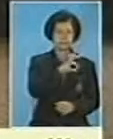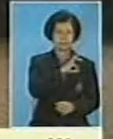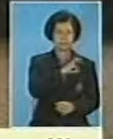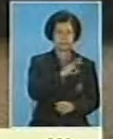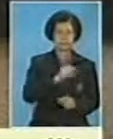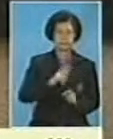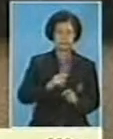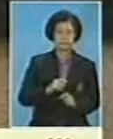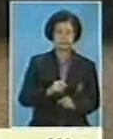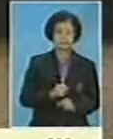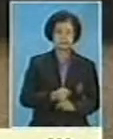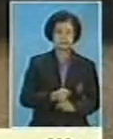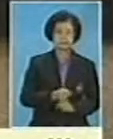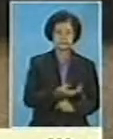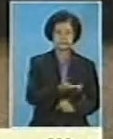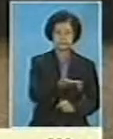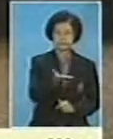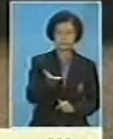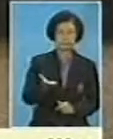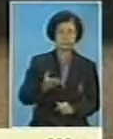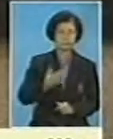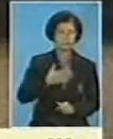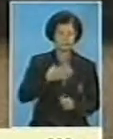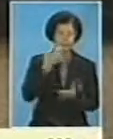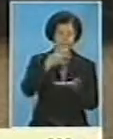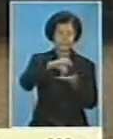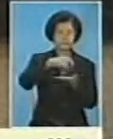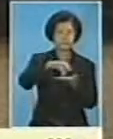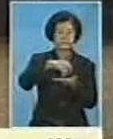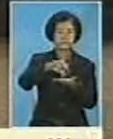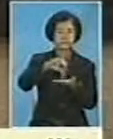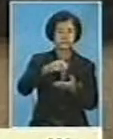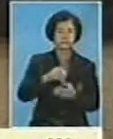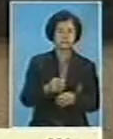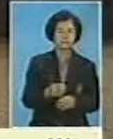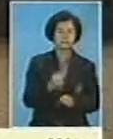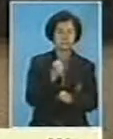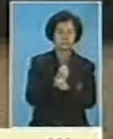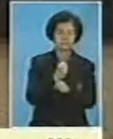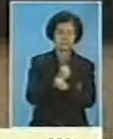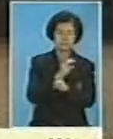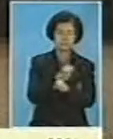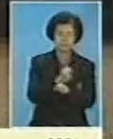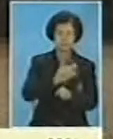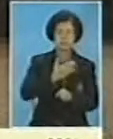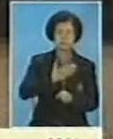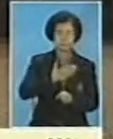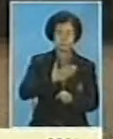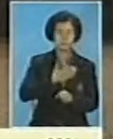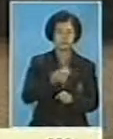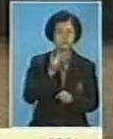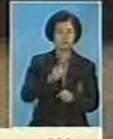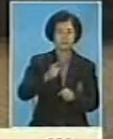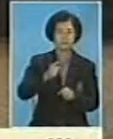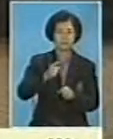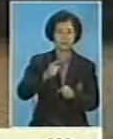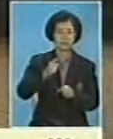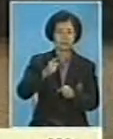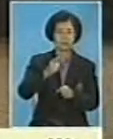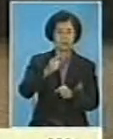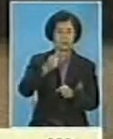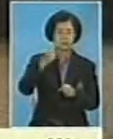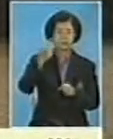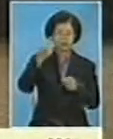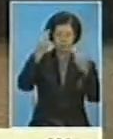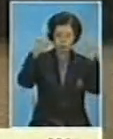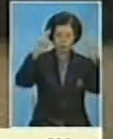กที่เคารพครับผมอยากกราบเรียนว่าการทำหน้าที่ของผมในฐานะที่เป็นรัฐมนตรีช่วยว่า